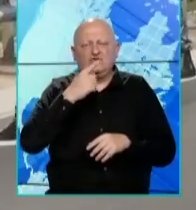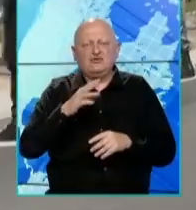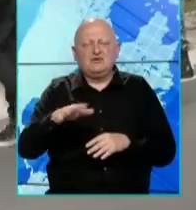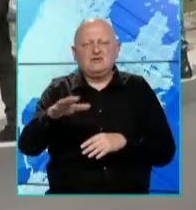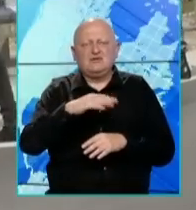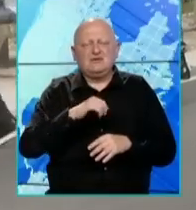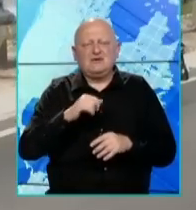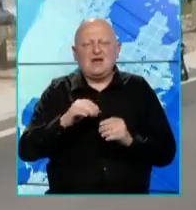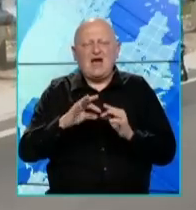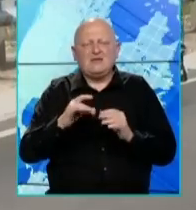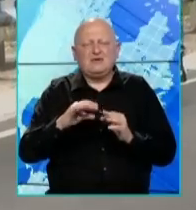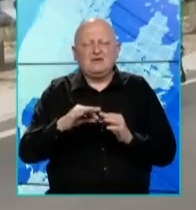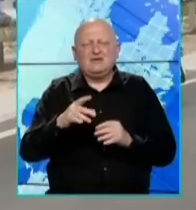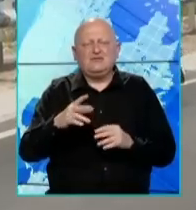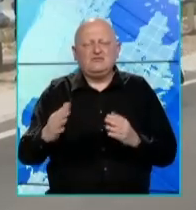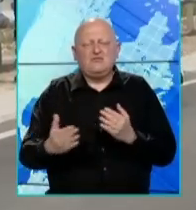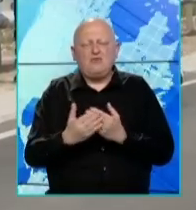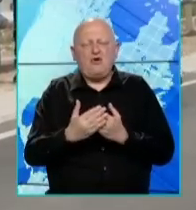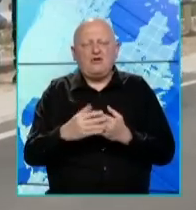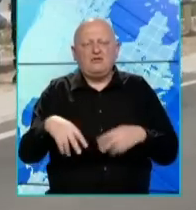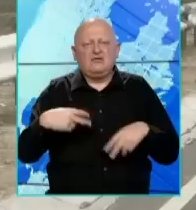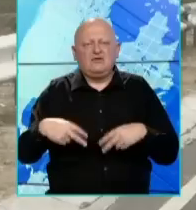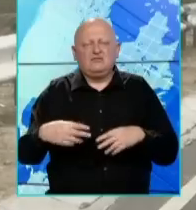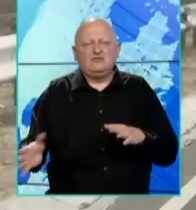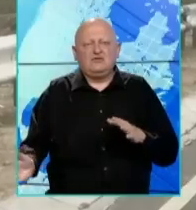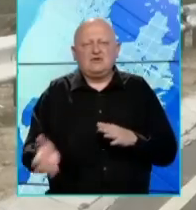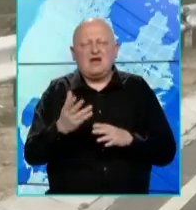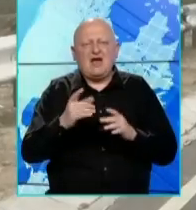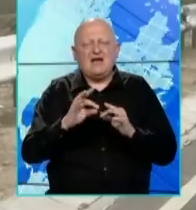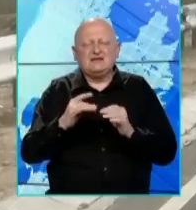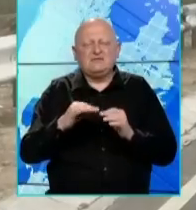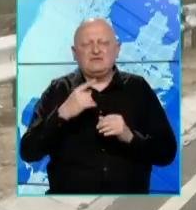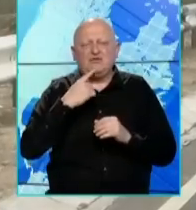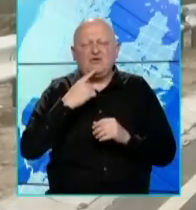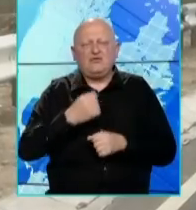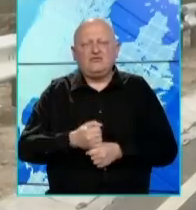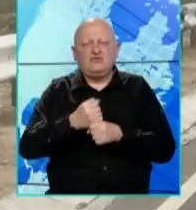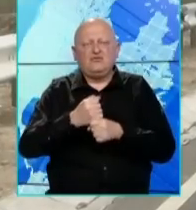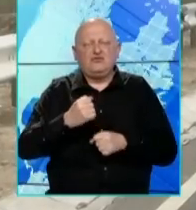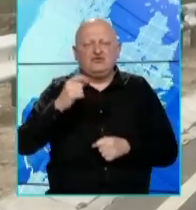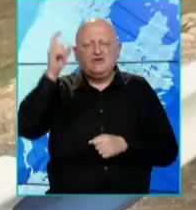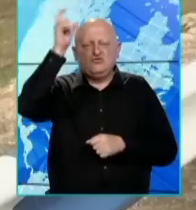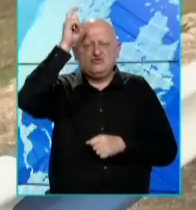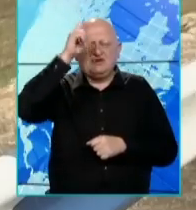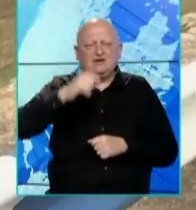Zapad, ali i sama Armenija, te ponavljaju da se plaše progona Azerbejdžana koji podržava Turska.